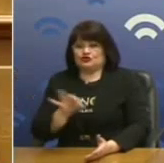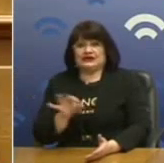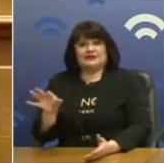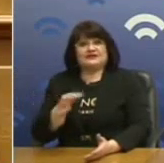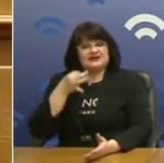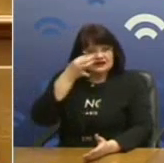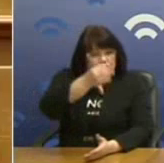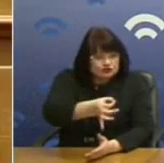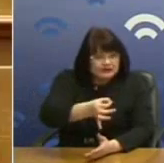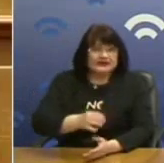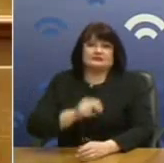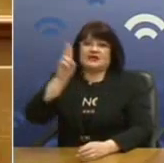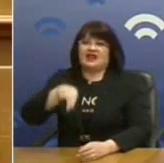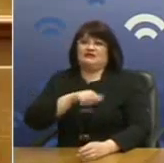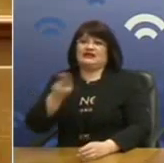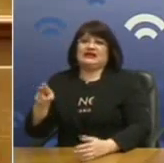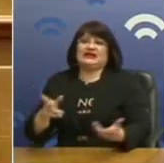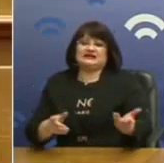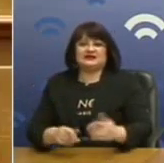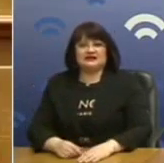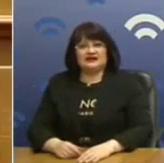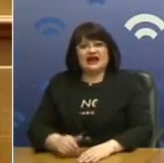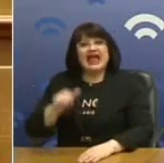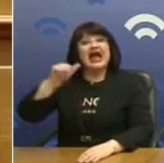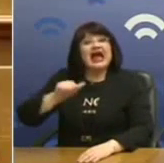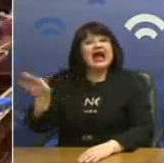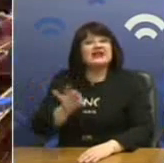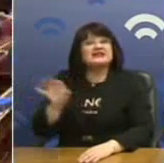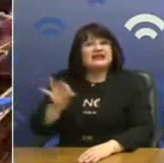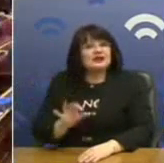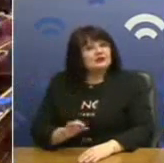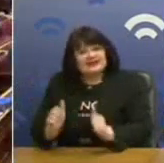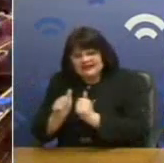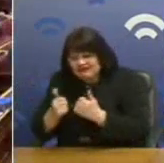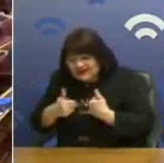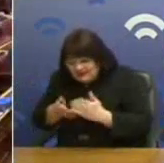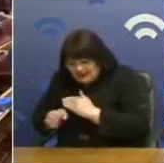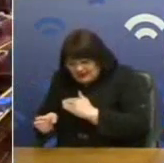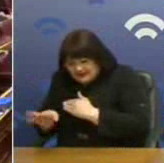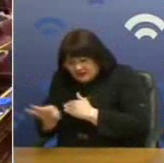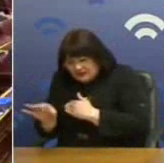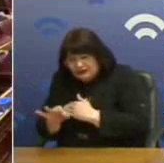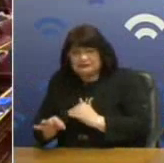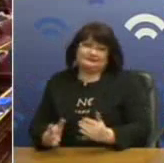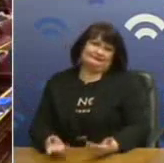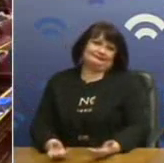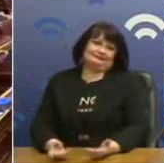Ελβετία. Με ΑΣΕΠΕ έγιναν αυτές οι προσλήψεις. Με ΑΣΕΠ.